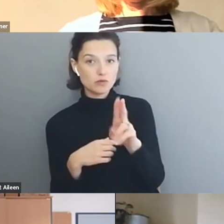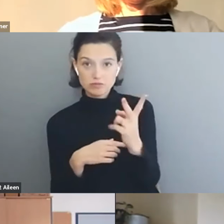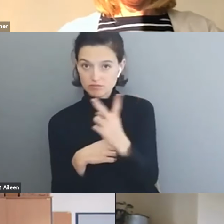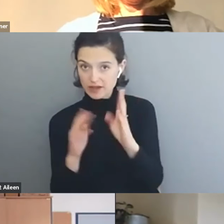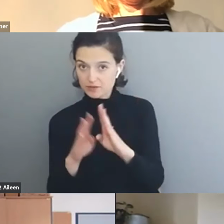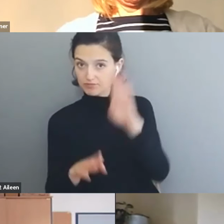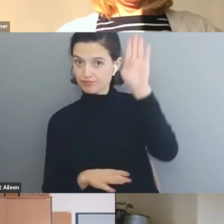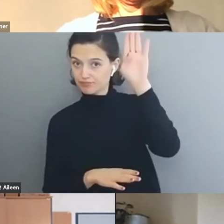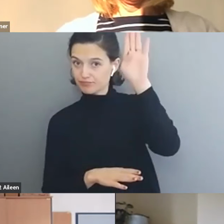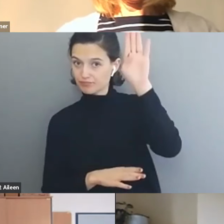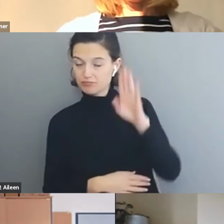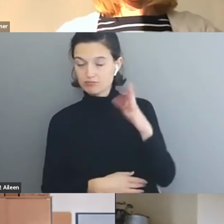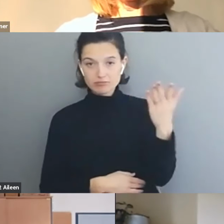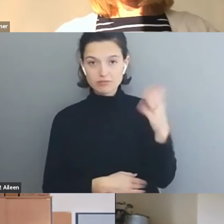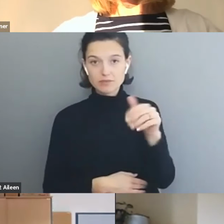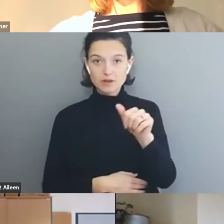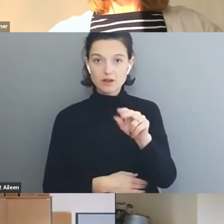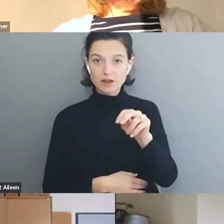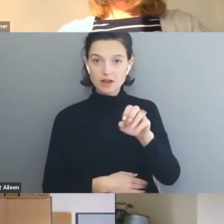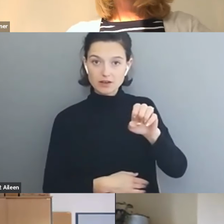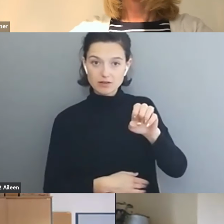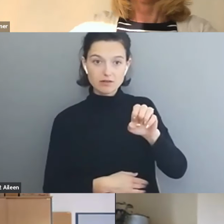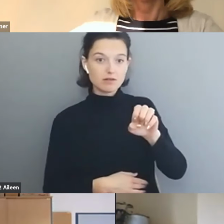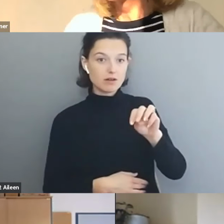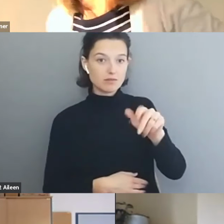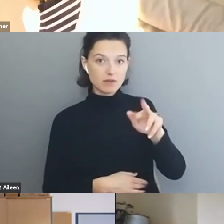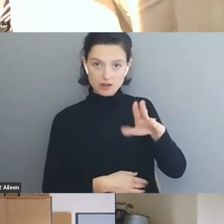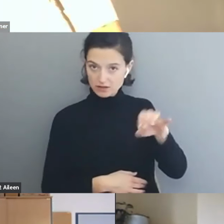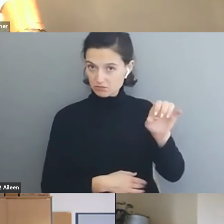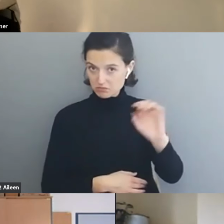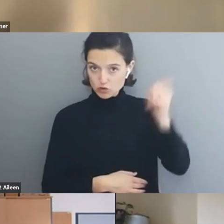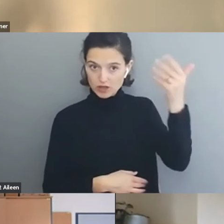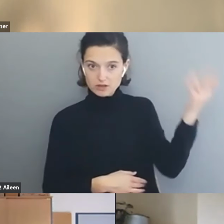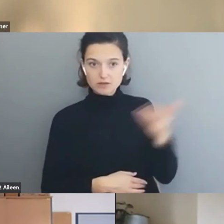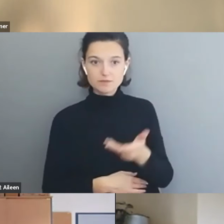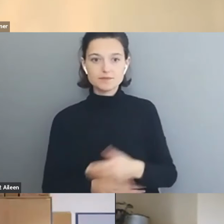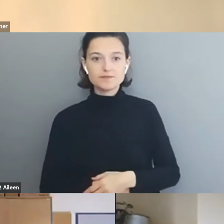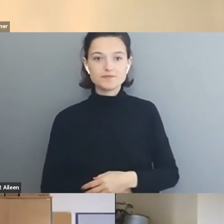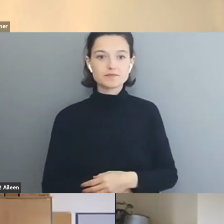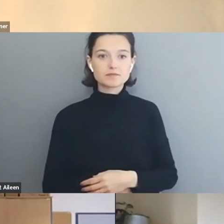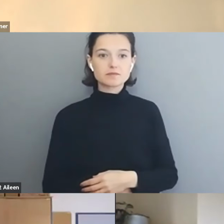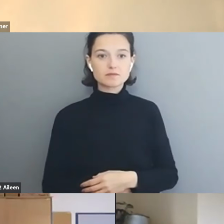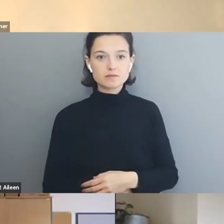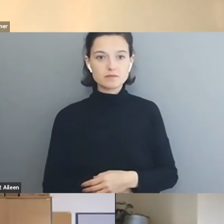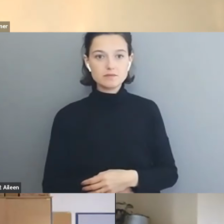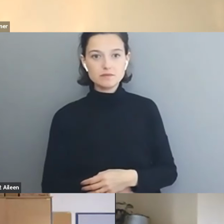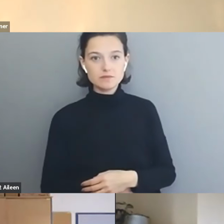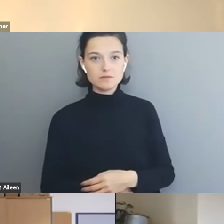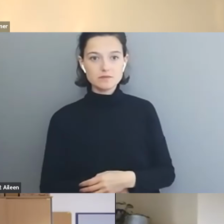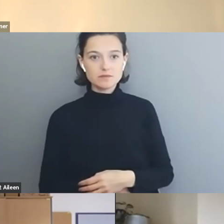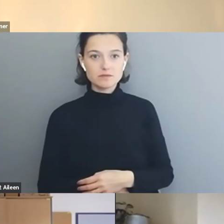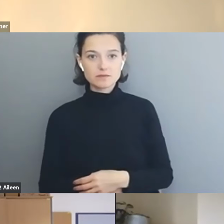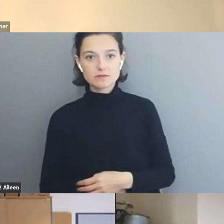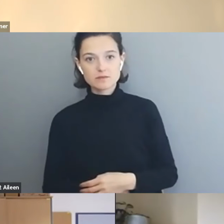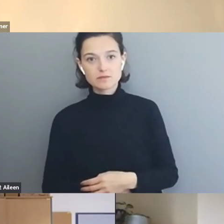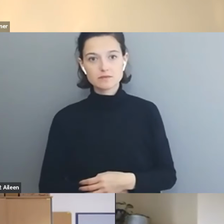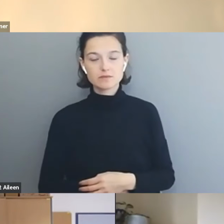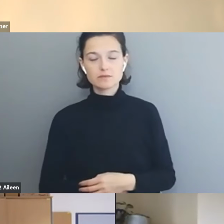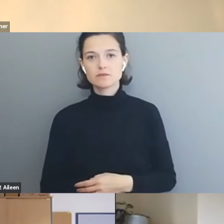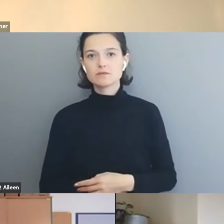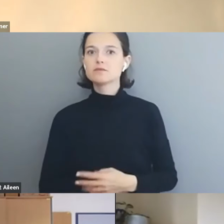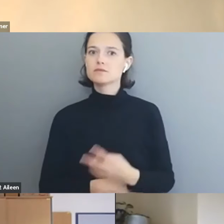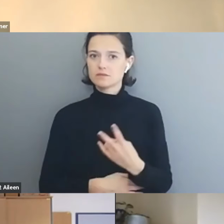Dann, Annemarie, vielleicht gehst du zuerst. Ah ja, ich habe hier so viel Sonne. Ja, gern. Die Frage war ja zweiteilig. Zum